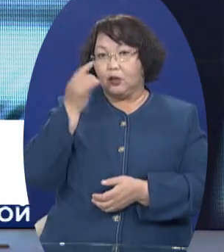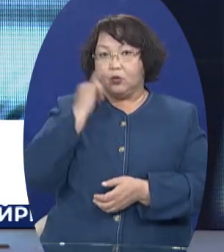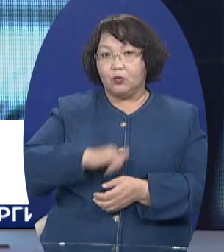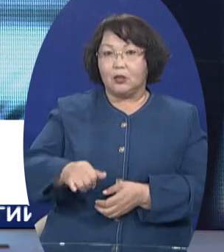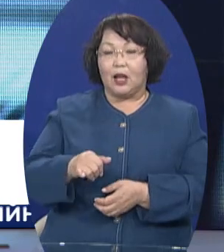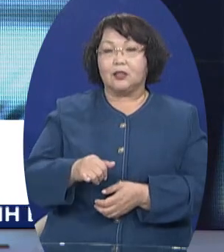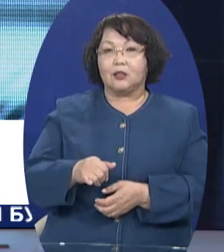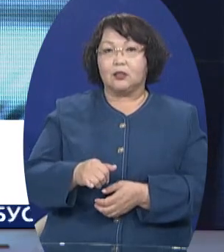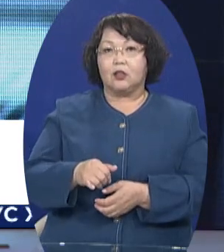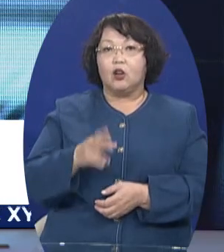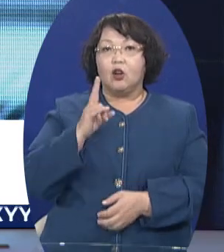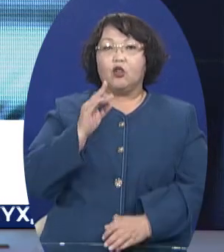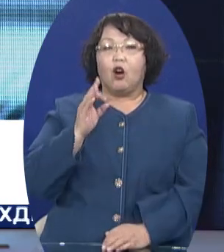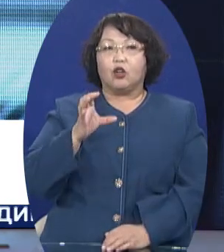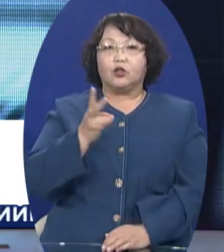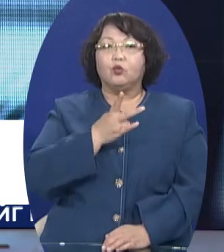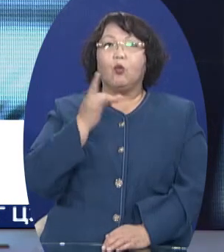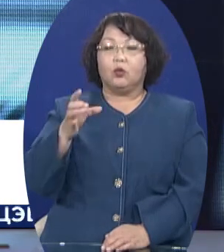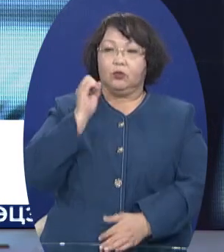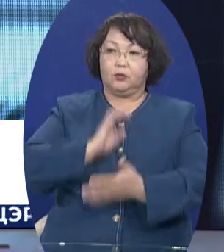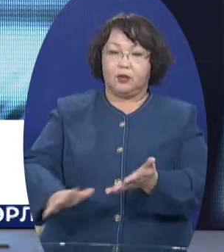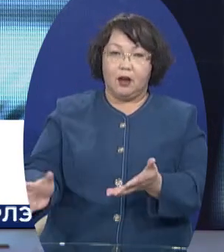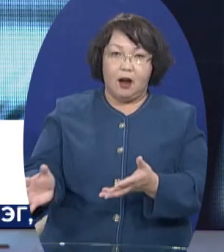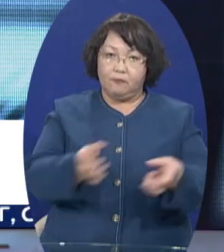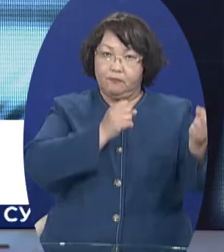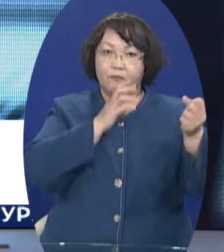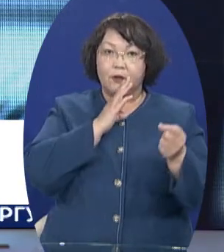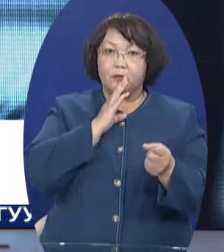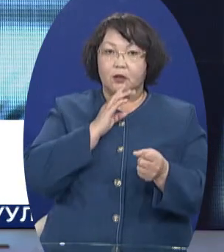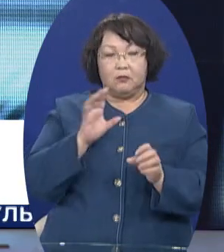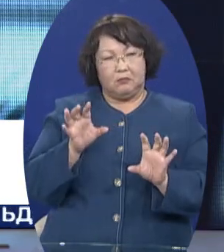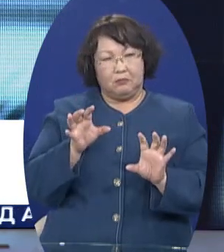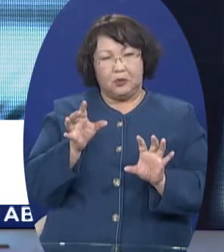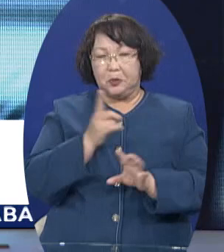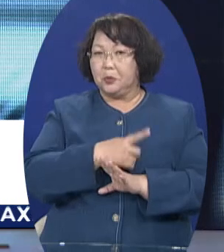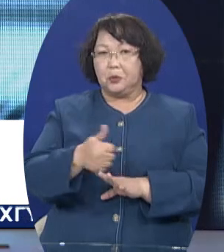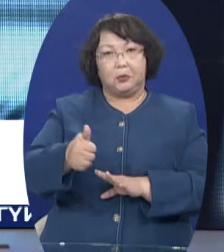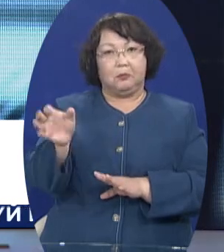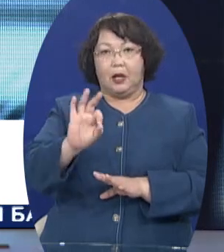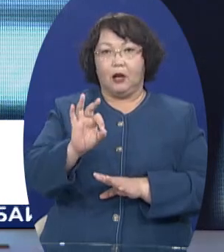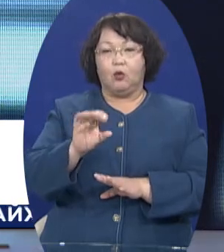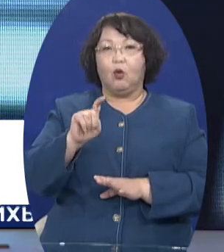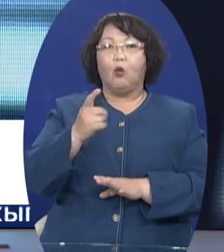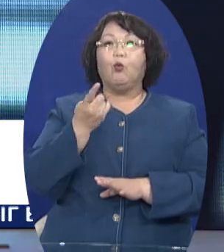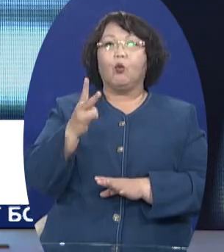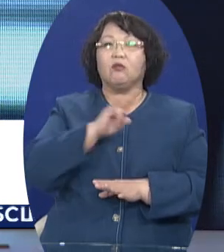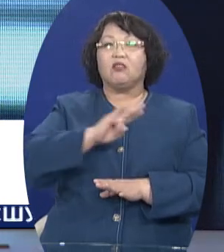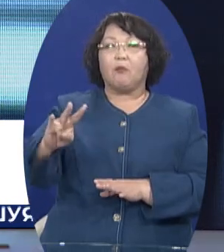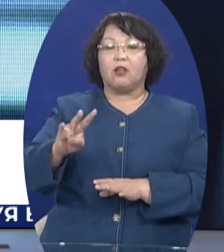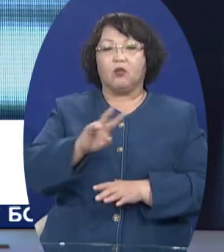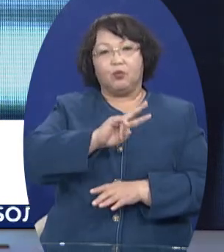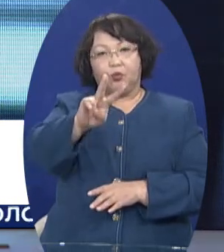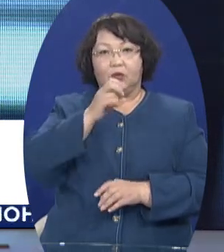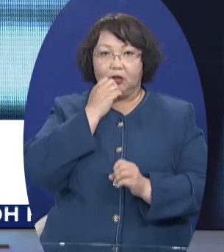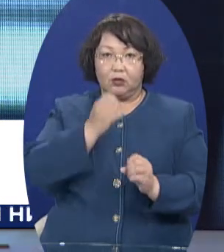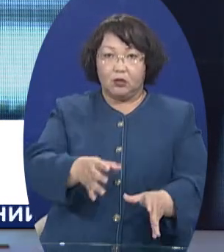коксчсан нүүр судлаж авах шийдвэрт хүрсэн. Хүн намын зүгээс энэ шийдвэрийг ямар ч үр дүнгүй гэж үзэж байр сууриа илэрхийллээ. Үүний орондоо нийслэлийн агаарын